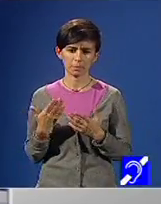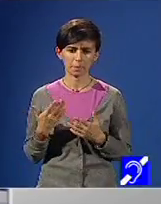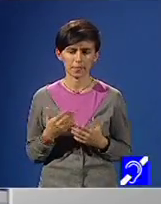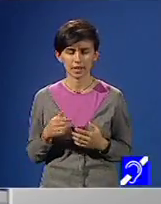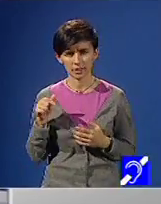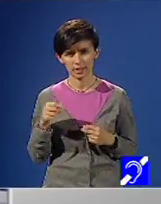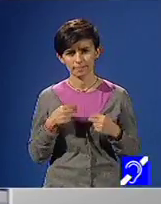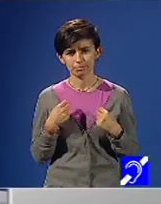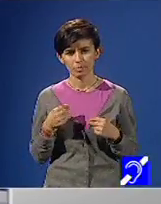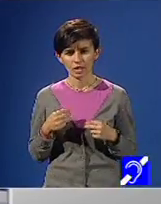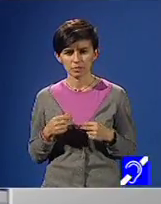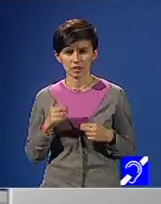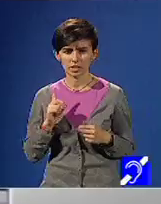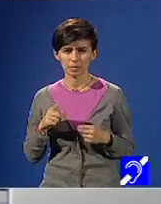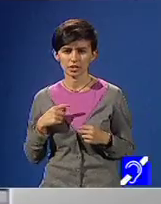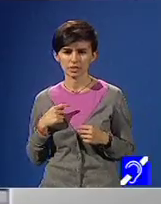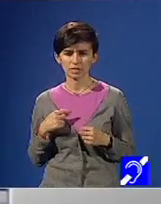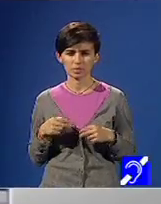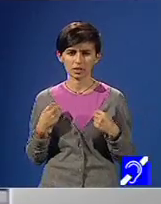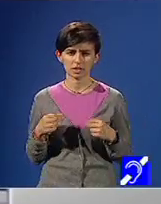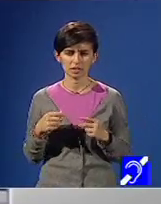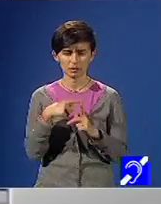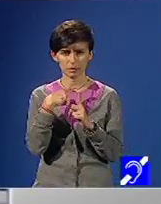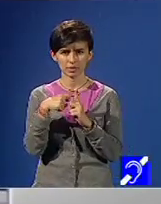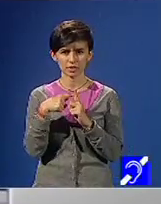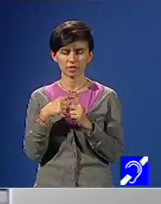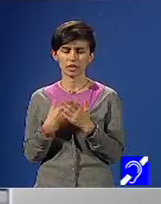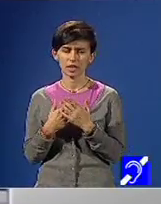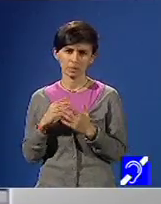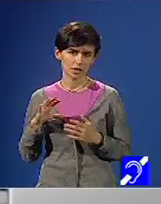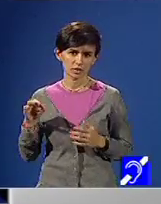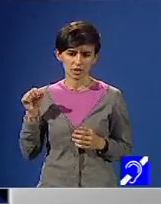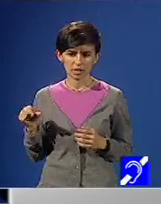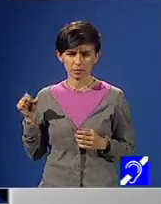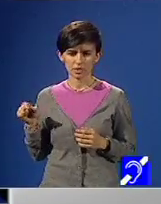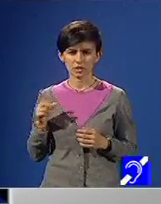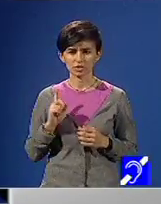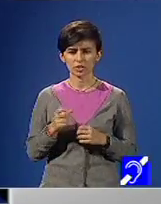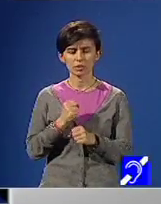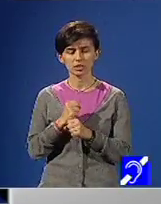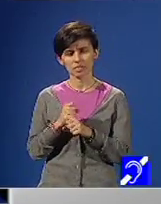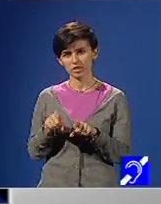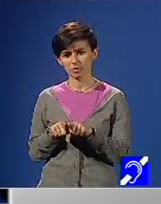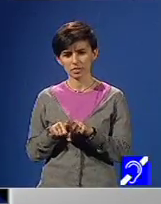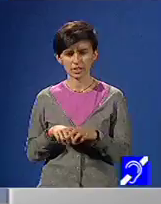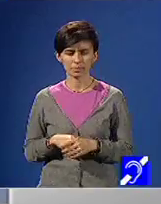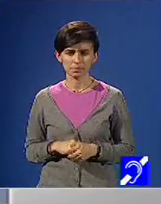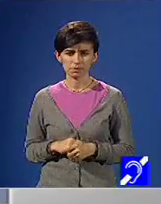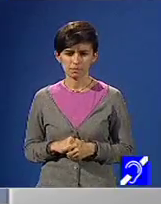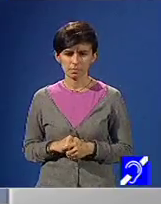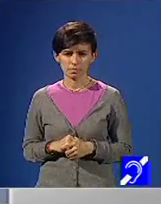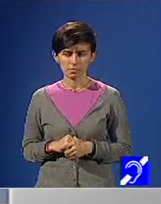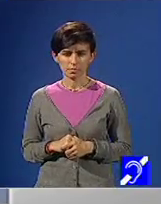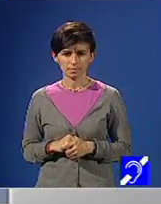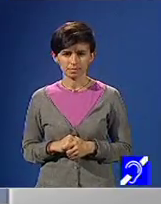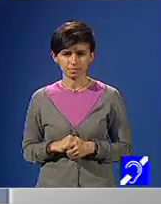explică dânsa, trebuie să fim și noi exemple pozitive pentru cei din urma noastră. Și atunci trebuie să procedăm la fel. M-a impresionat un lucru când am fost